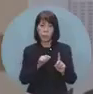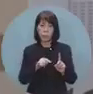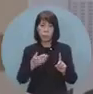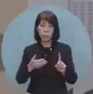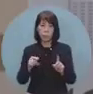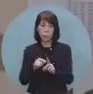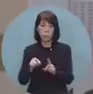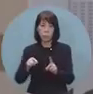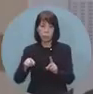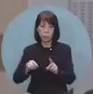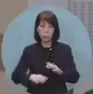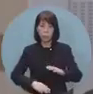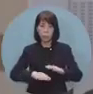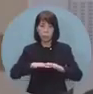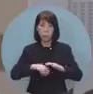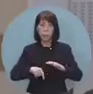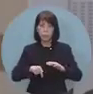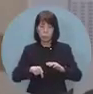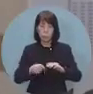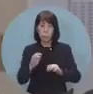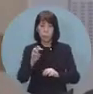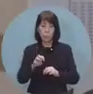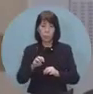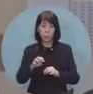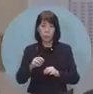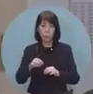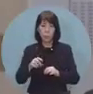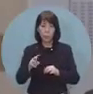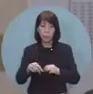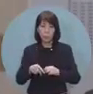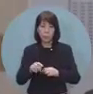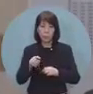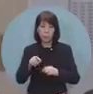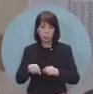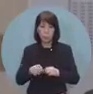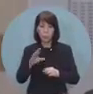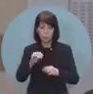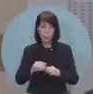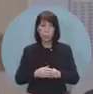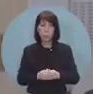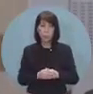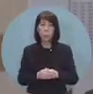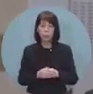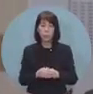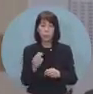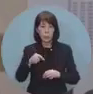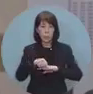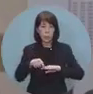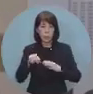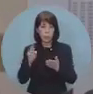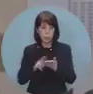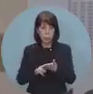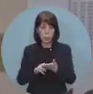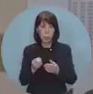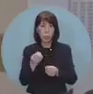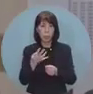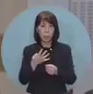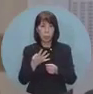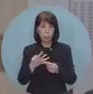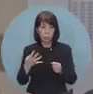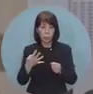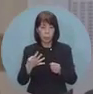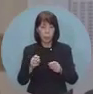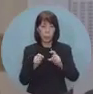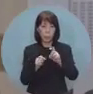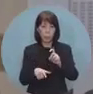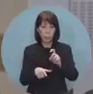え貯留量は約30万流でございますえ令和4年3月3月に都市計画を決定しえ4年10月に都市